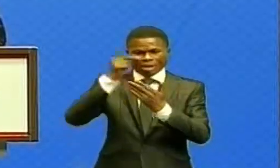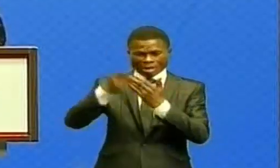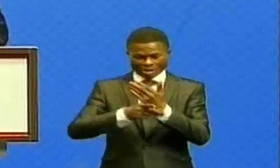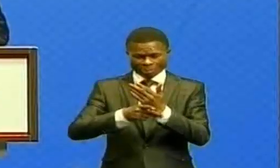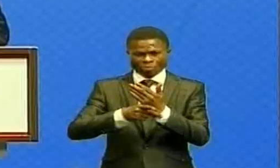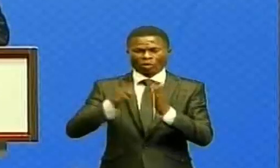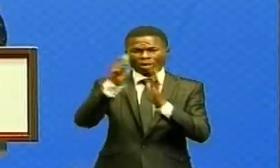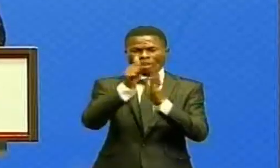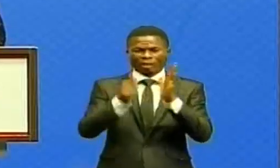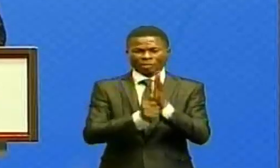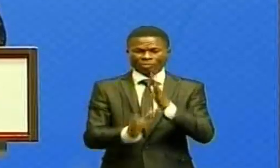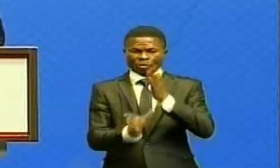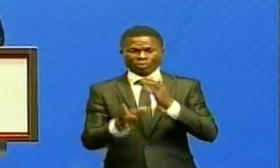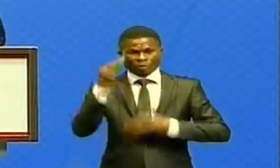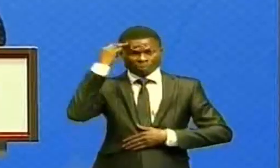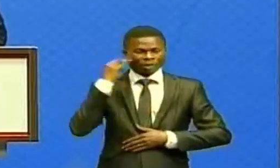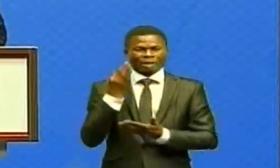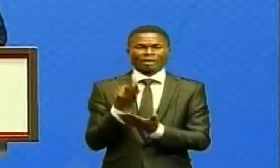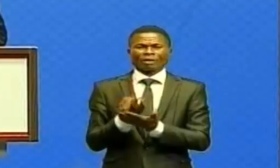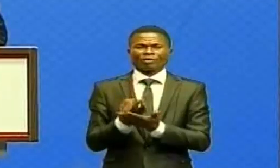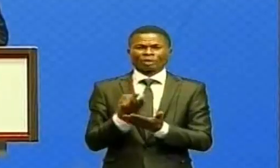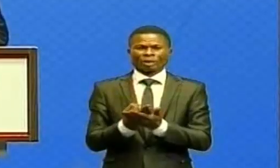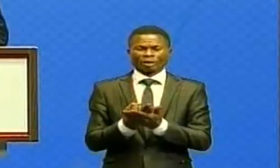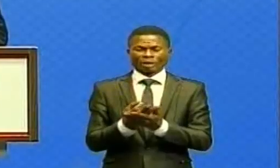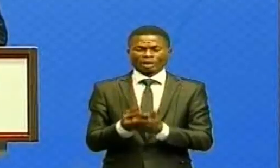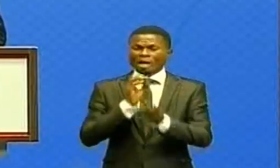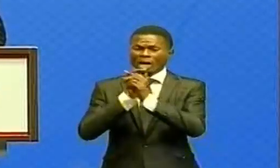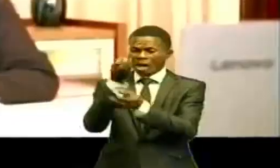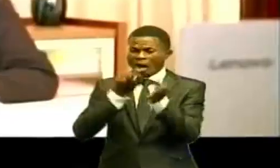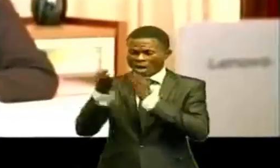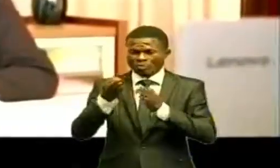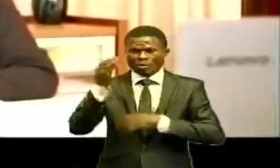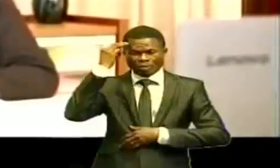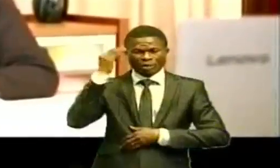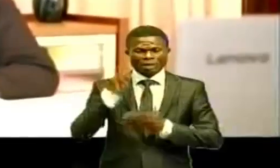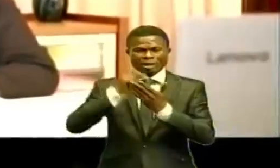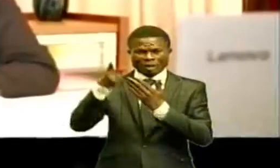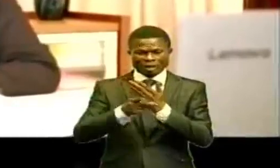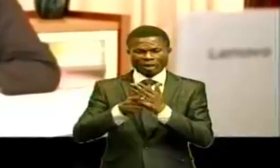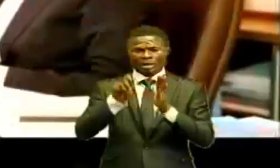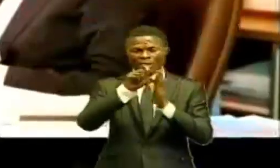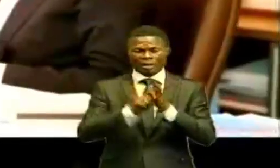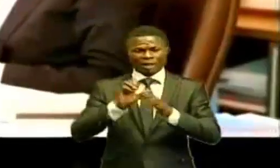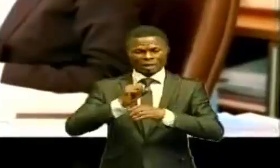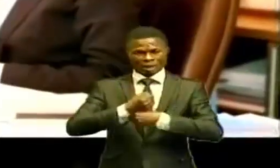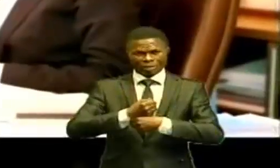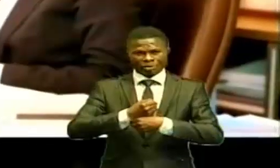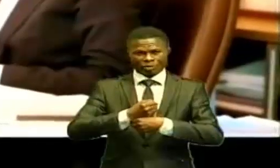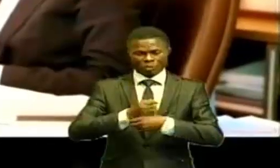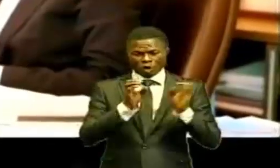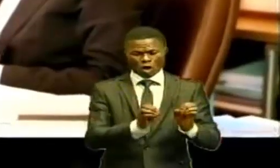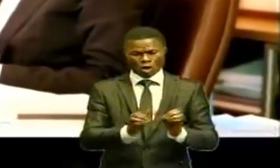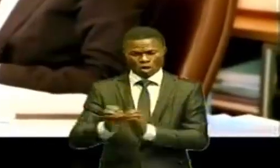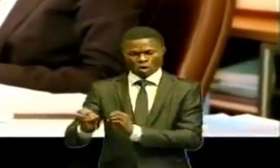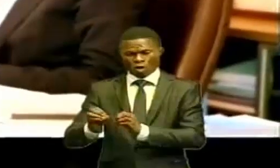décret. La vice-ministre des Finances a soumis au Conseil le projet de décret portant création,